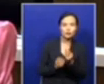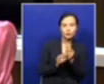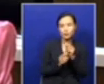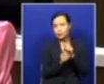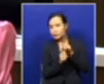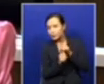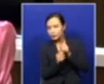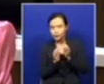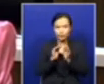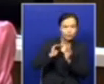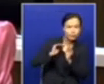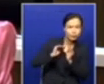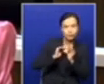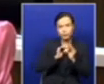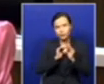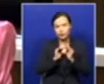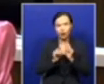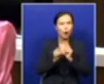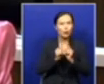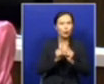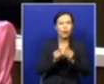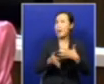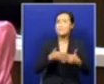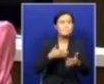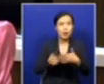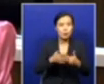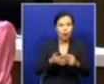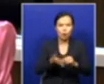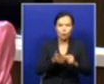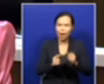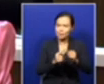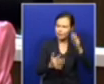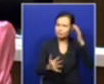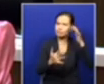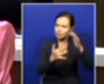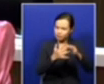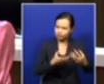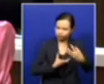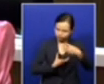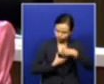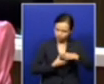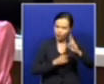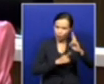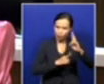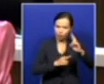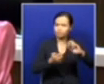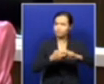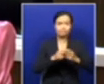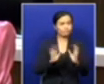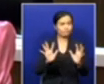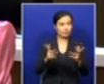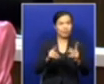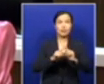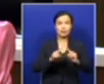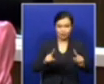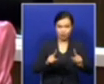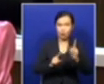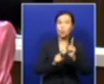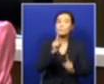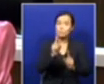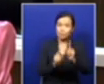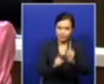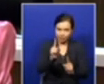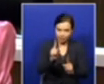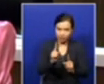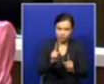ฮะไม่เป็นไรครับถือว่าเป็นการสร้างจิตวิทยาให้คนระวังไม่มีปัญหาแต่ท่านต้องไปประเมินครับว่